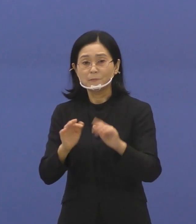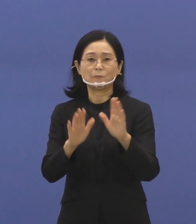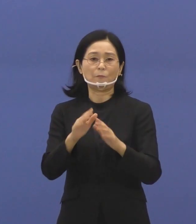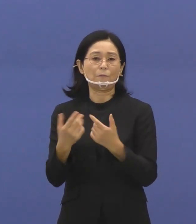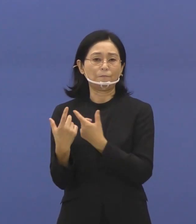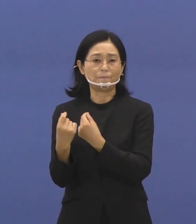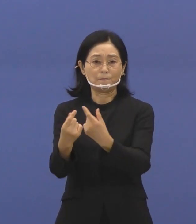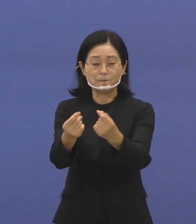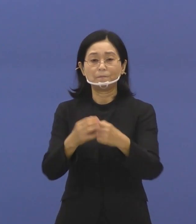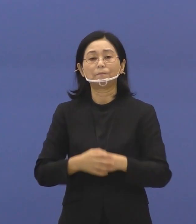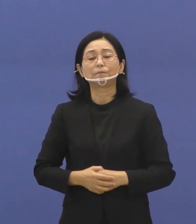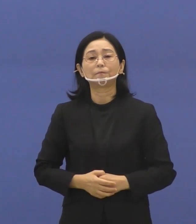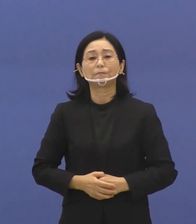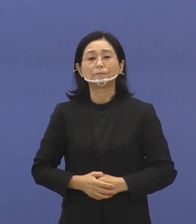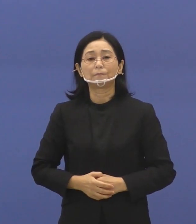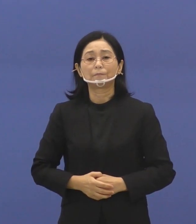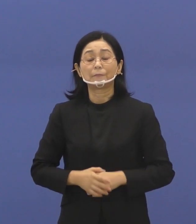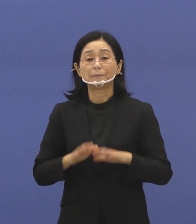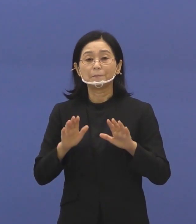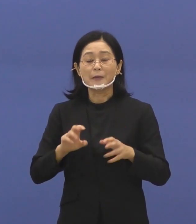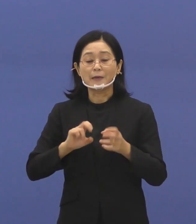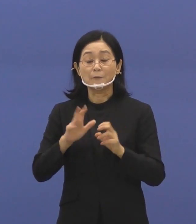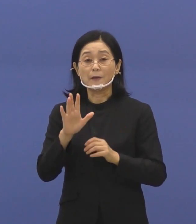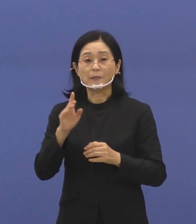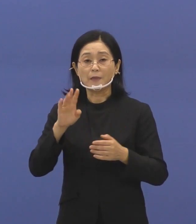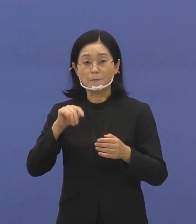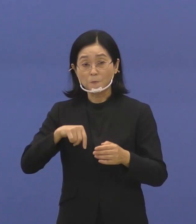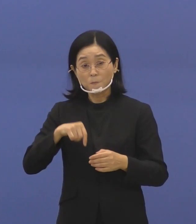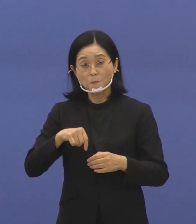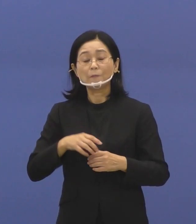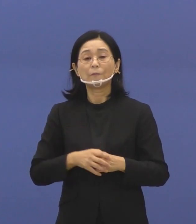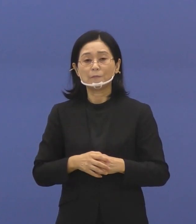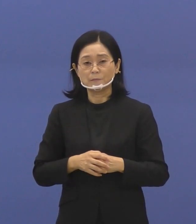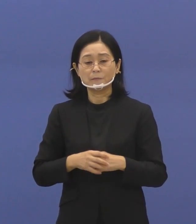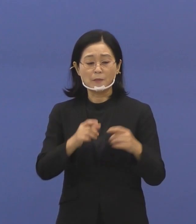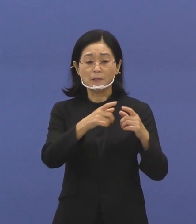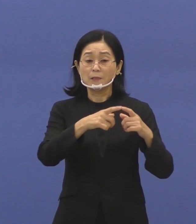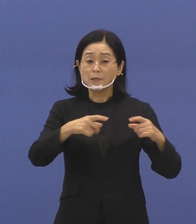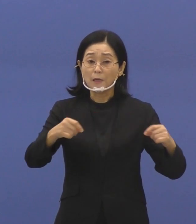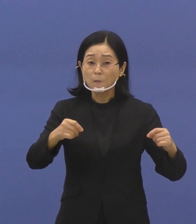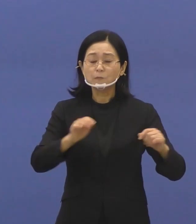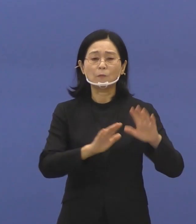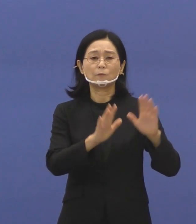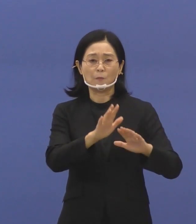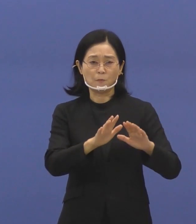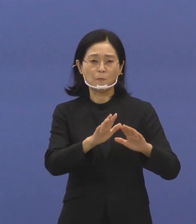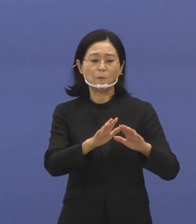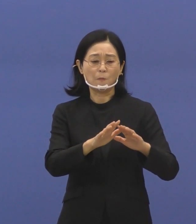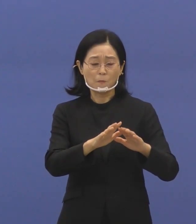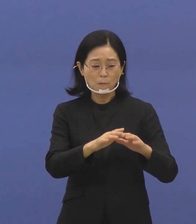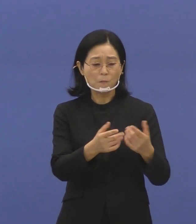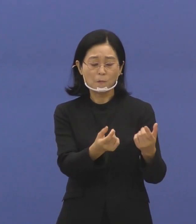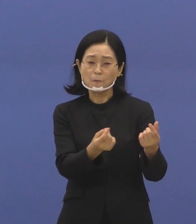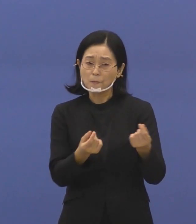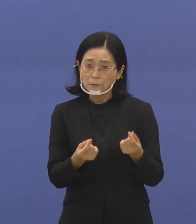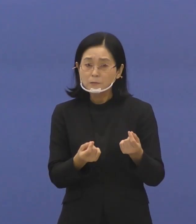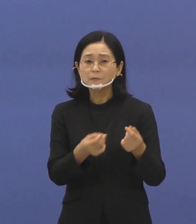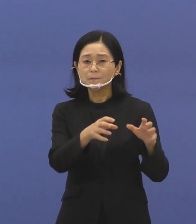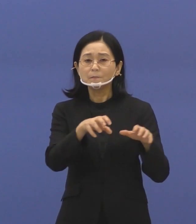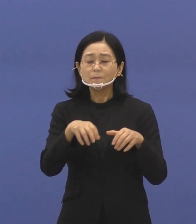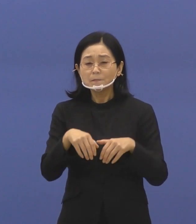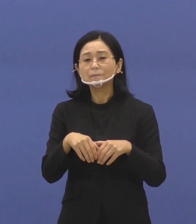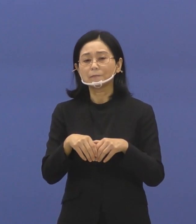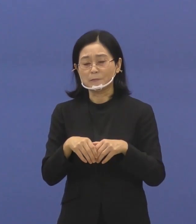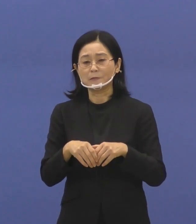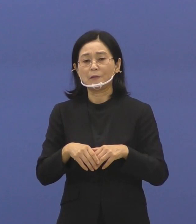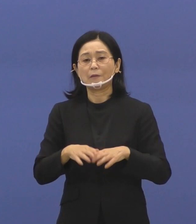。岩手県もそういった全国的な傾向の中で、やはり